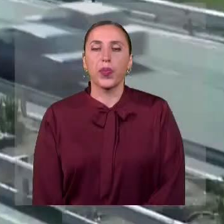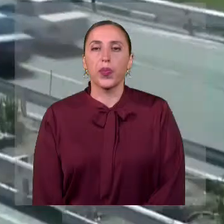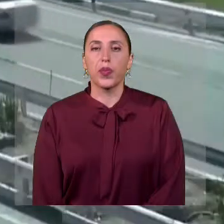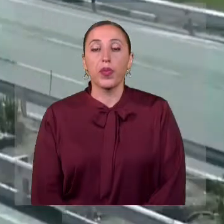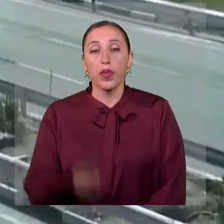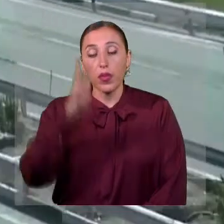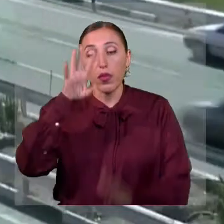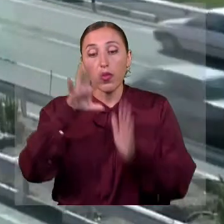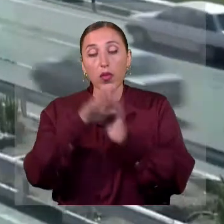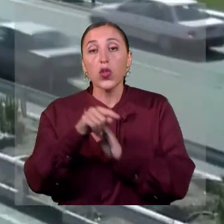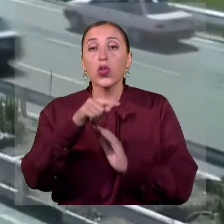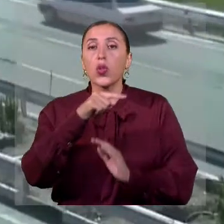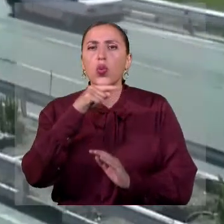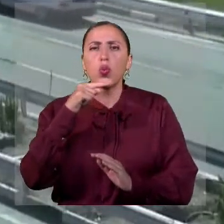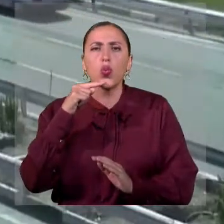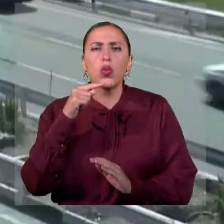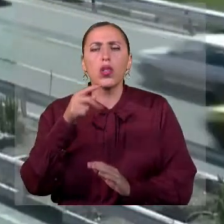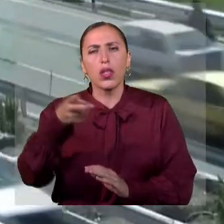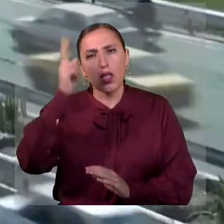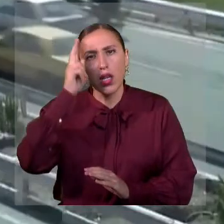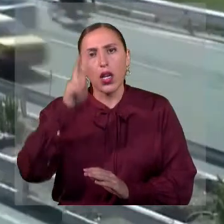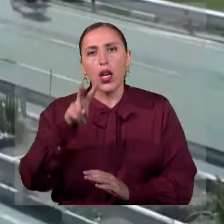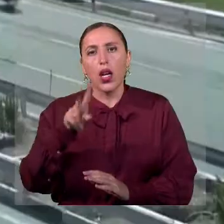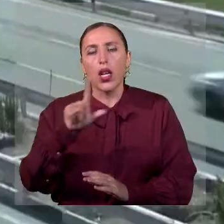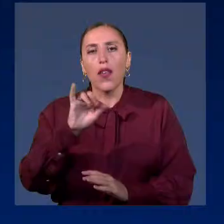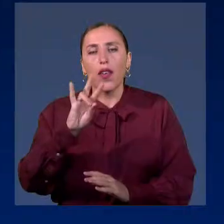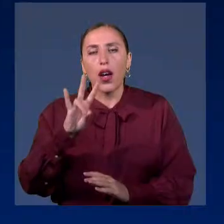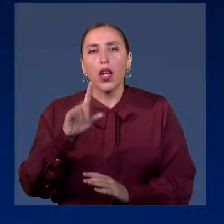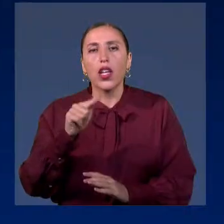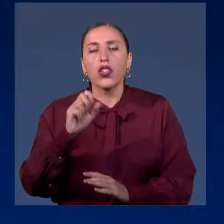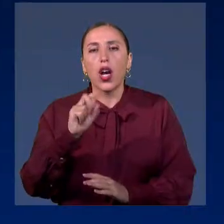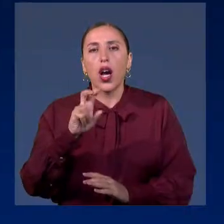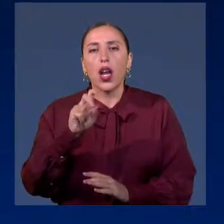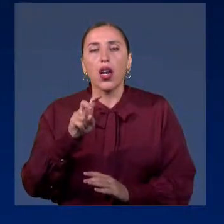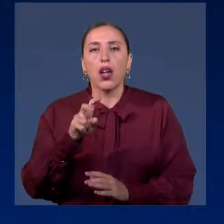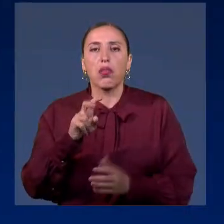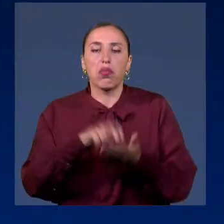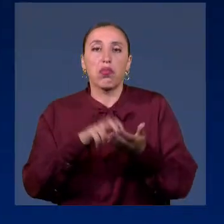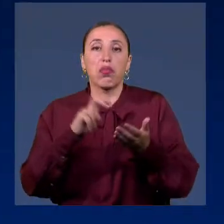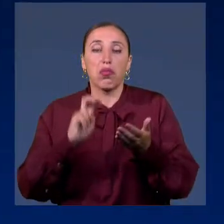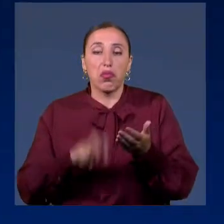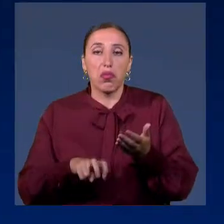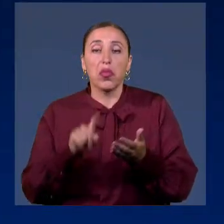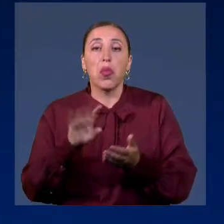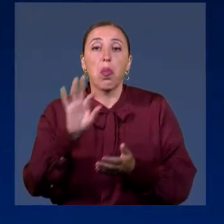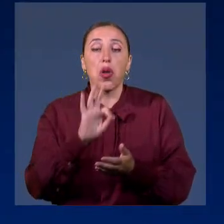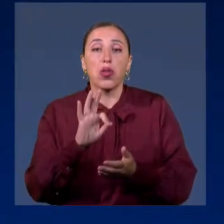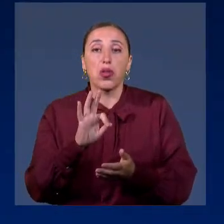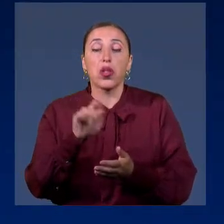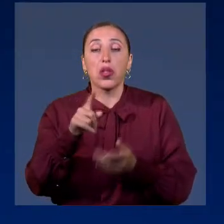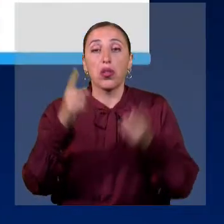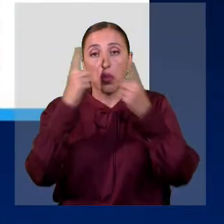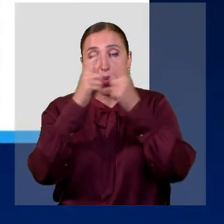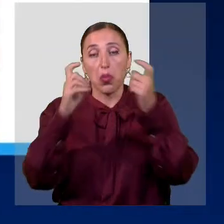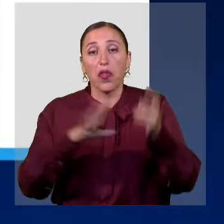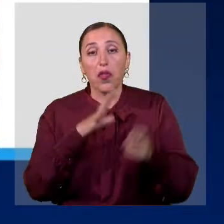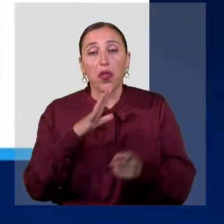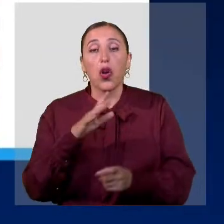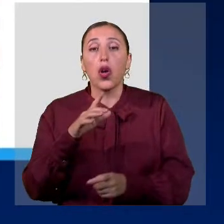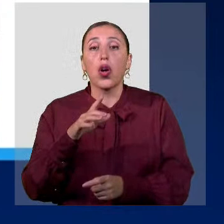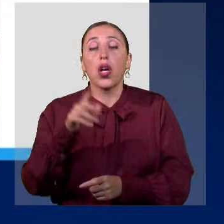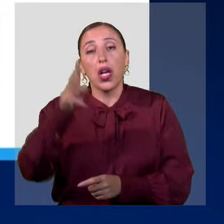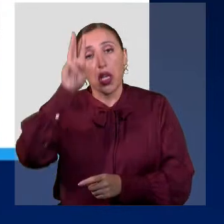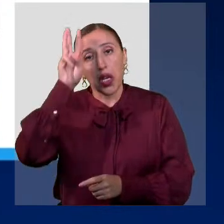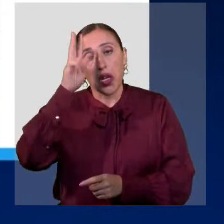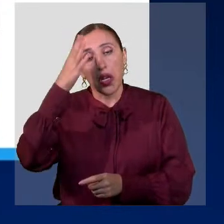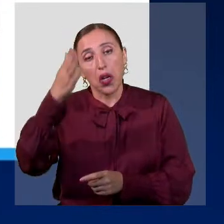Ռուսաստանի երկարամյա դեսպան Լևան Ճաղարյանը լքում է պաշտոն։ Ուշագրավ է, որ այս մասին առաջինը հաղորդեցին ոչ թե ռուսական, այլ իրանական